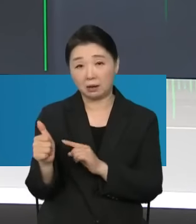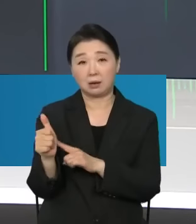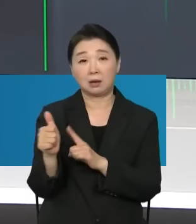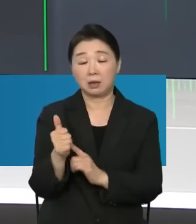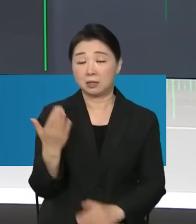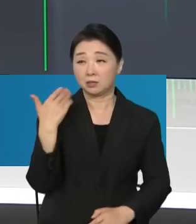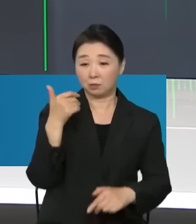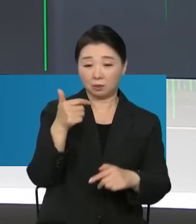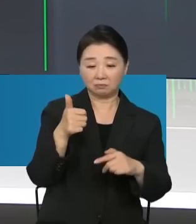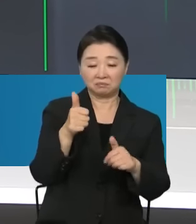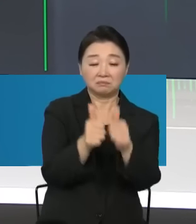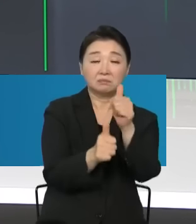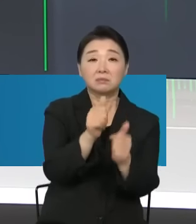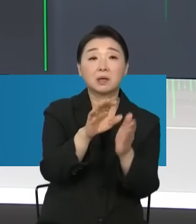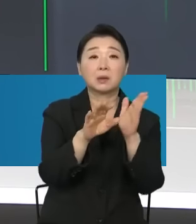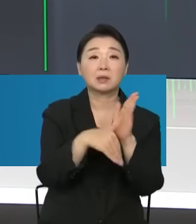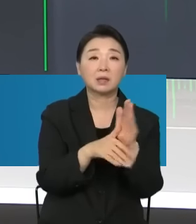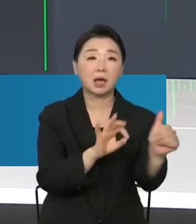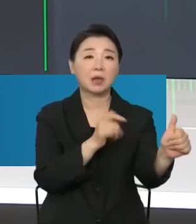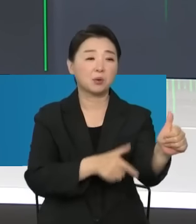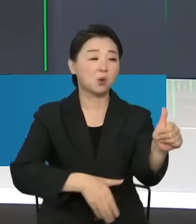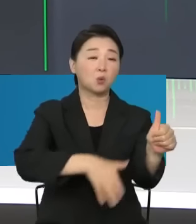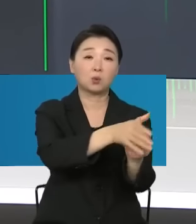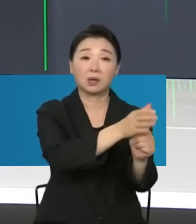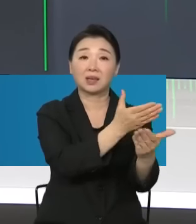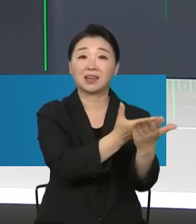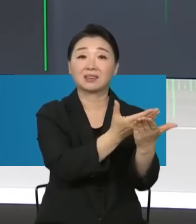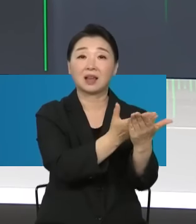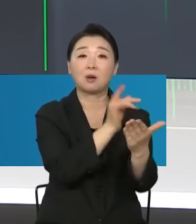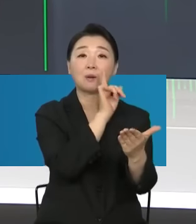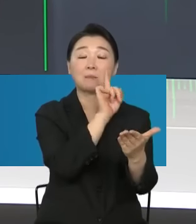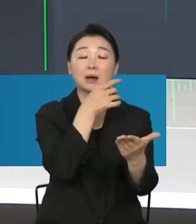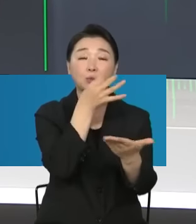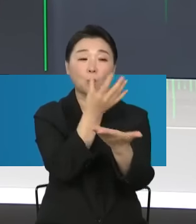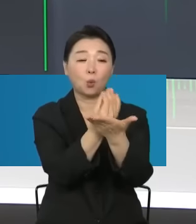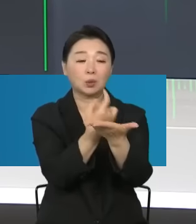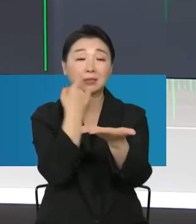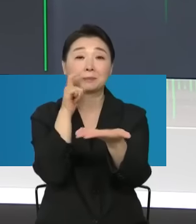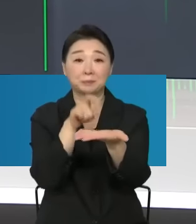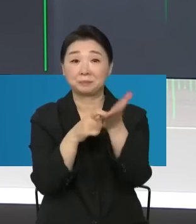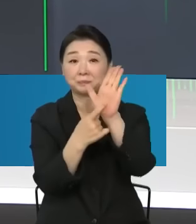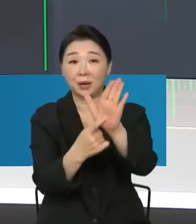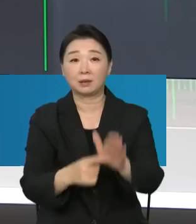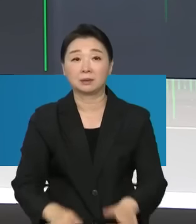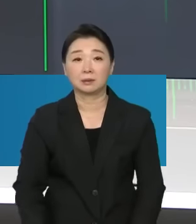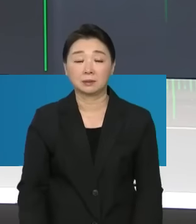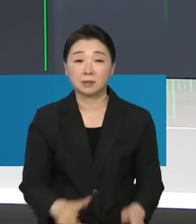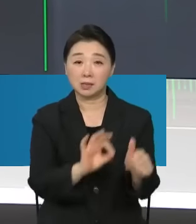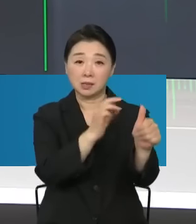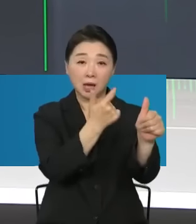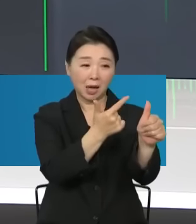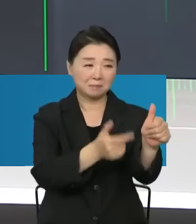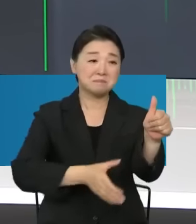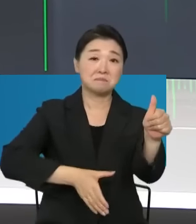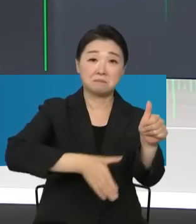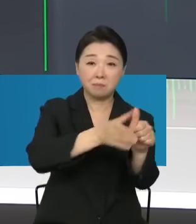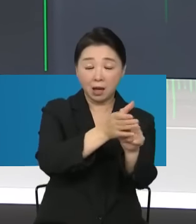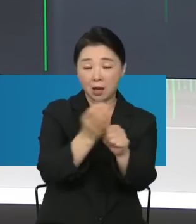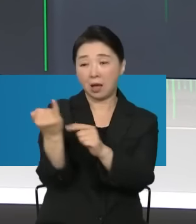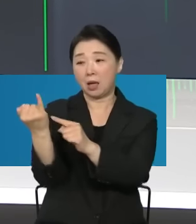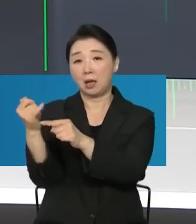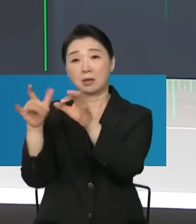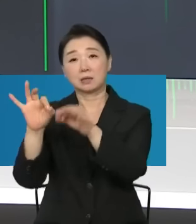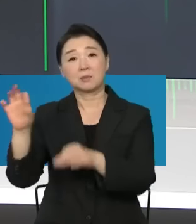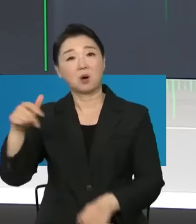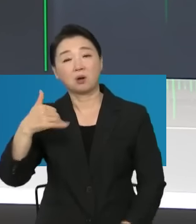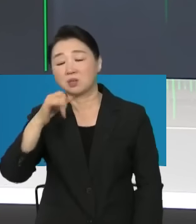전대통령실관계자가지난당대회에서 한동훈에대한공격을시사하는내용이담긴녹음파일이공개됐다 .한 후보를공격하는